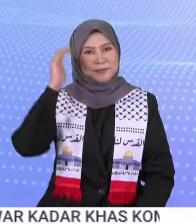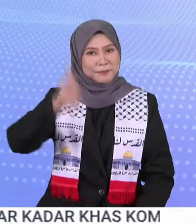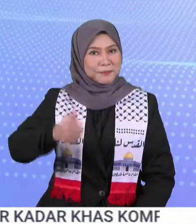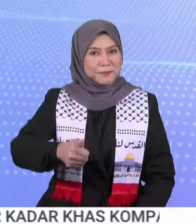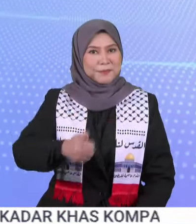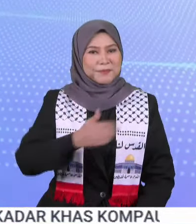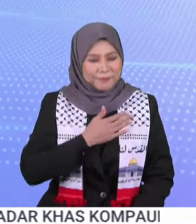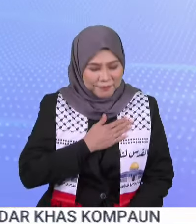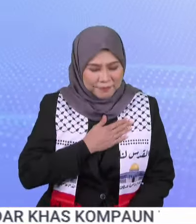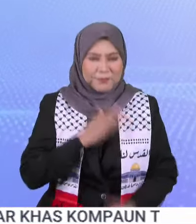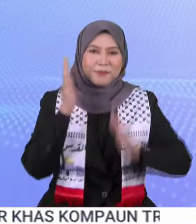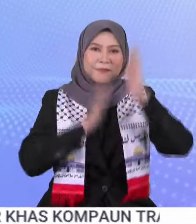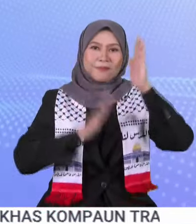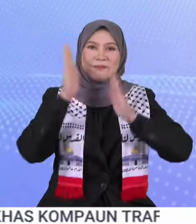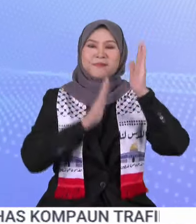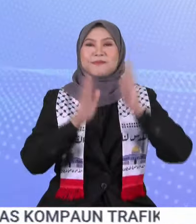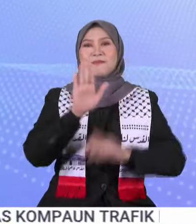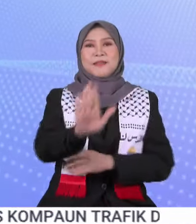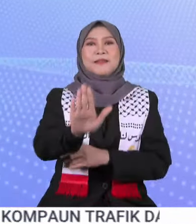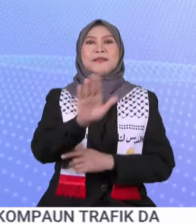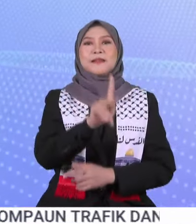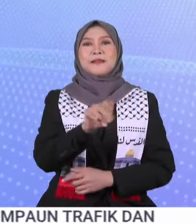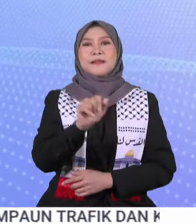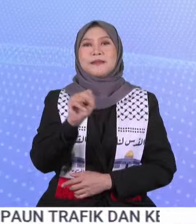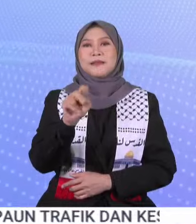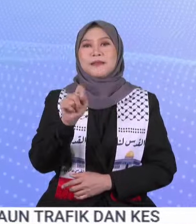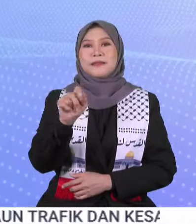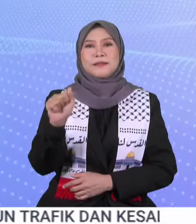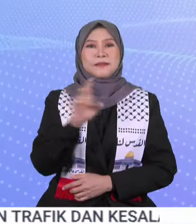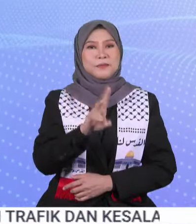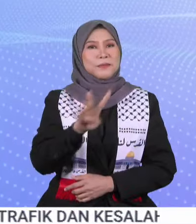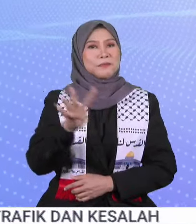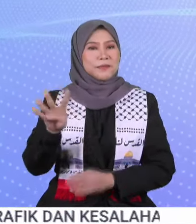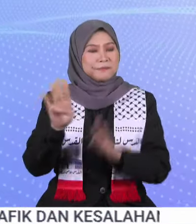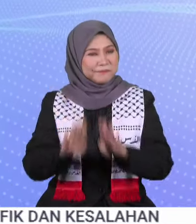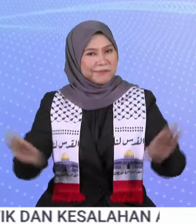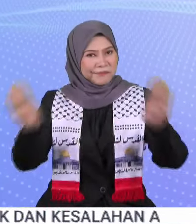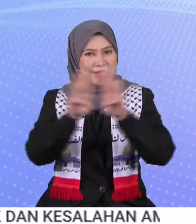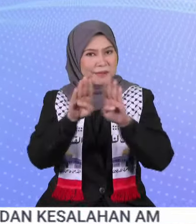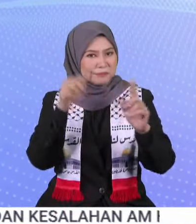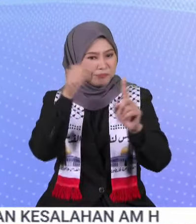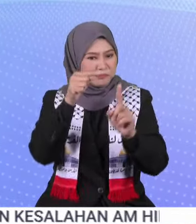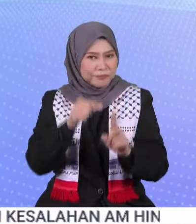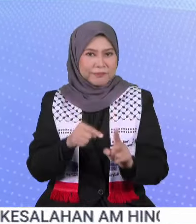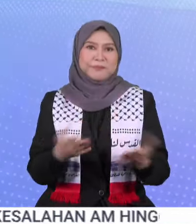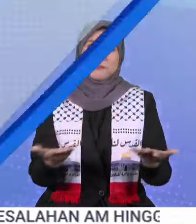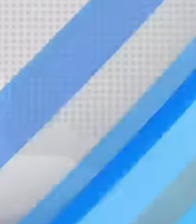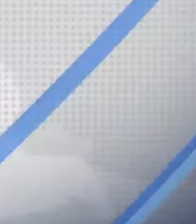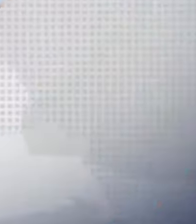Assalamualaikum, salam Malaysia Madani. Kanta 744 mendahului berita. Dimulakan dengan rangkuman berita utama dalam segmen esensi.